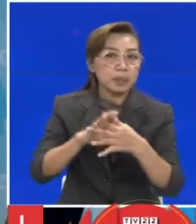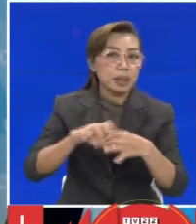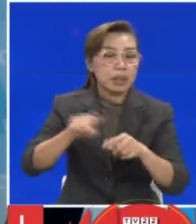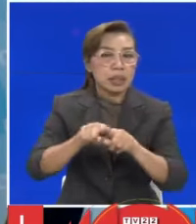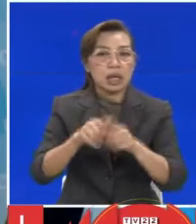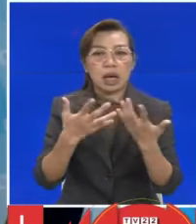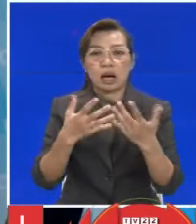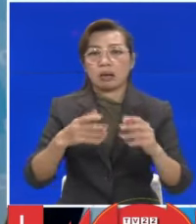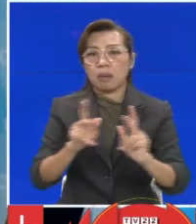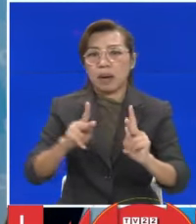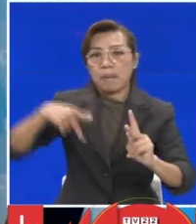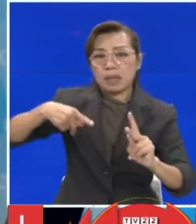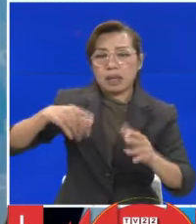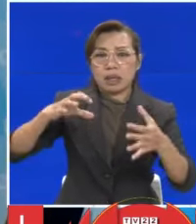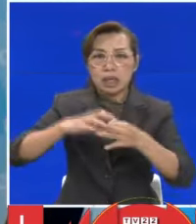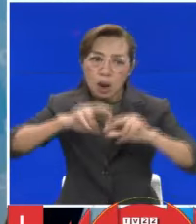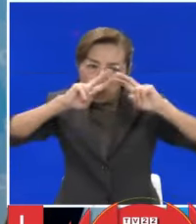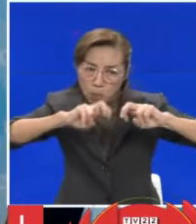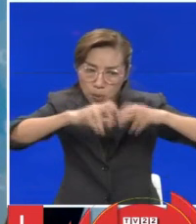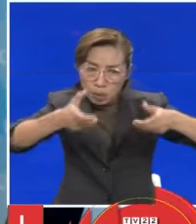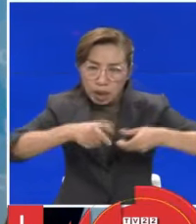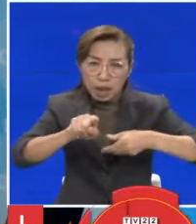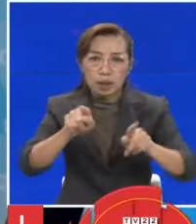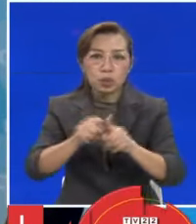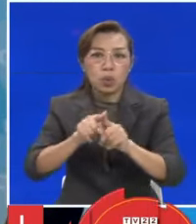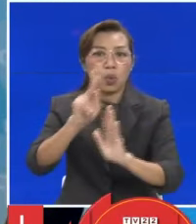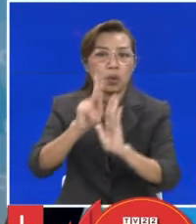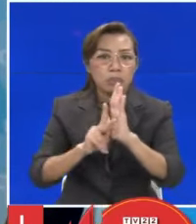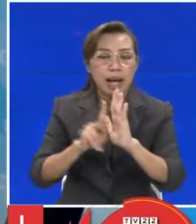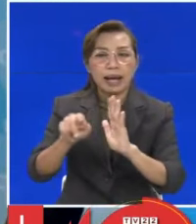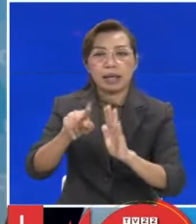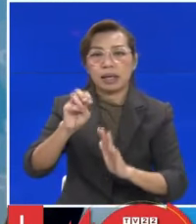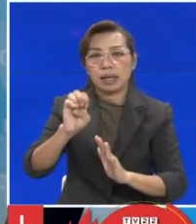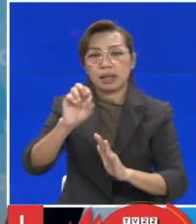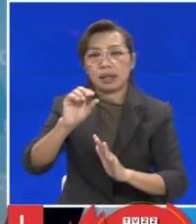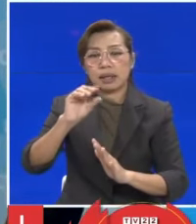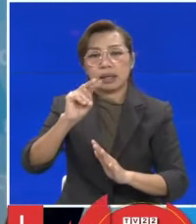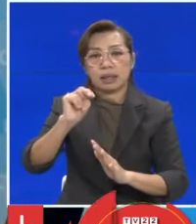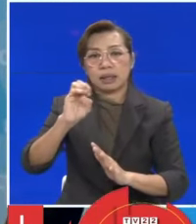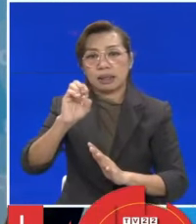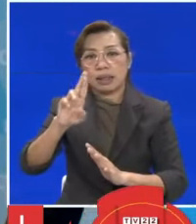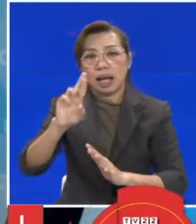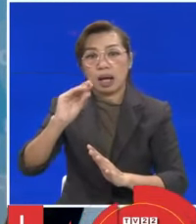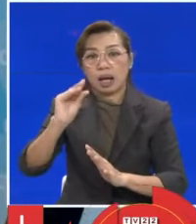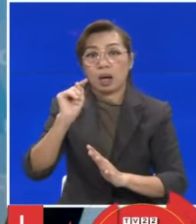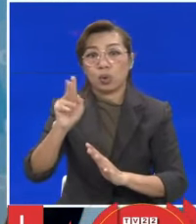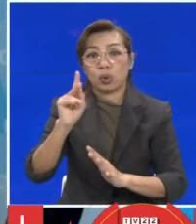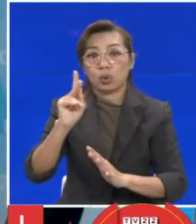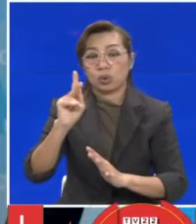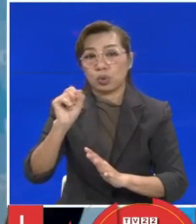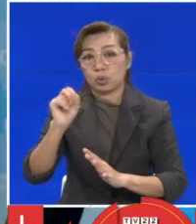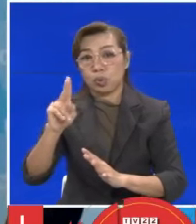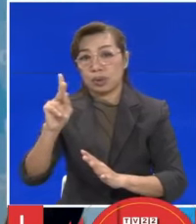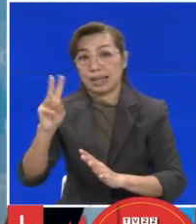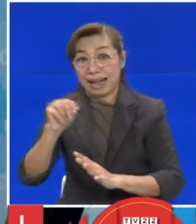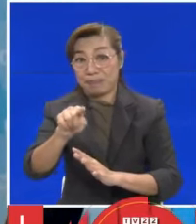วิสามัญพิจารณาเรื่องของการศึกษานิรโทษกรรมค่ะเพื่อจะให้มีการพูดคุยในเรื่องนี้เกี่ยวกับความผิดมาตรา112ซึ่ง